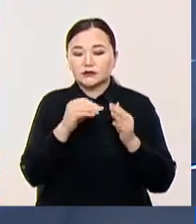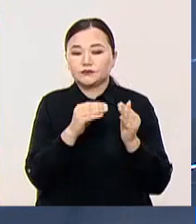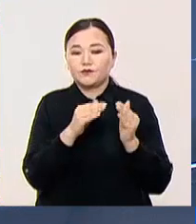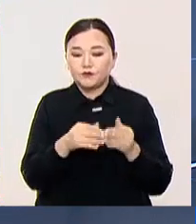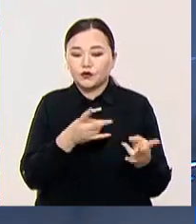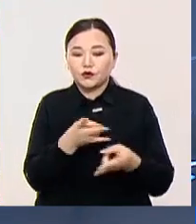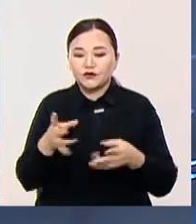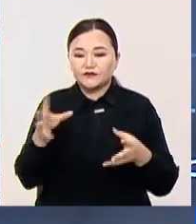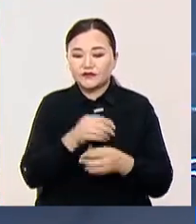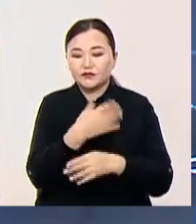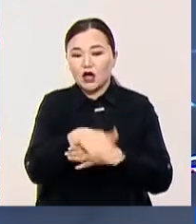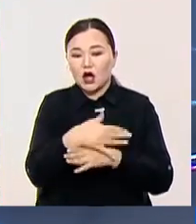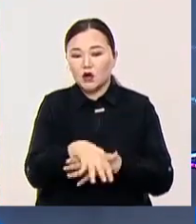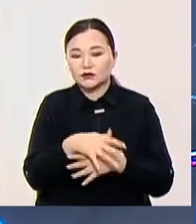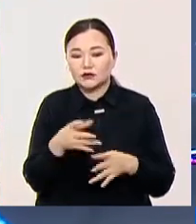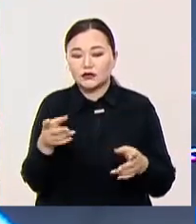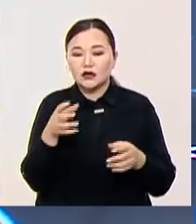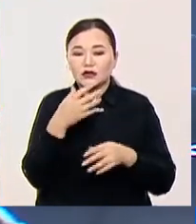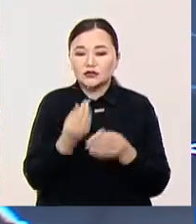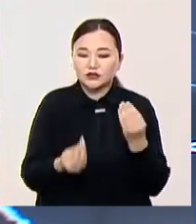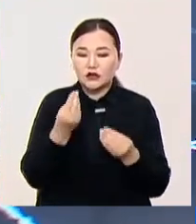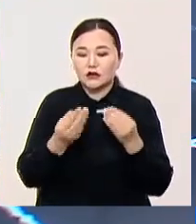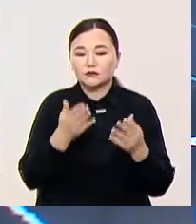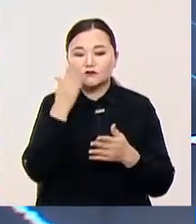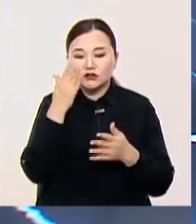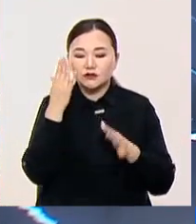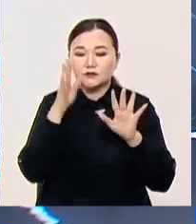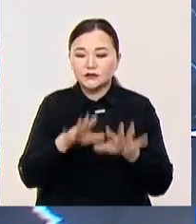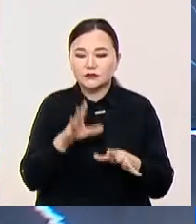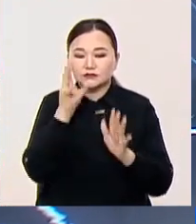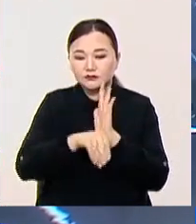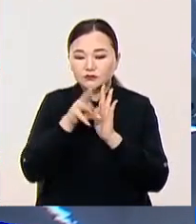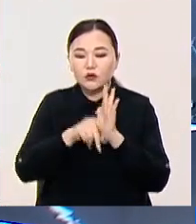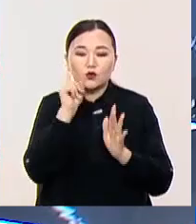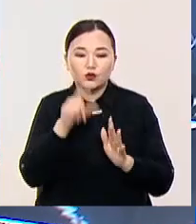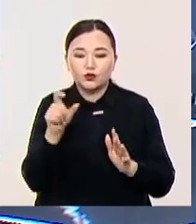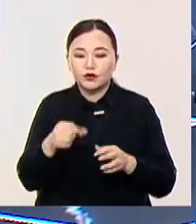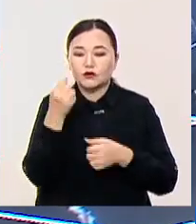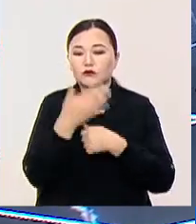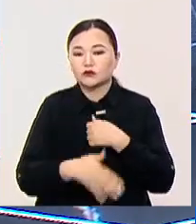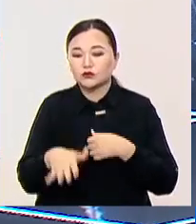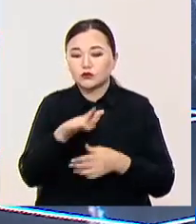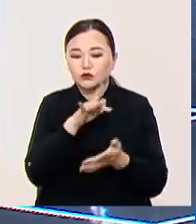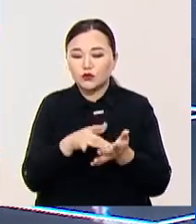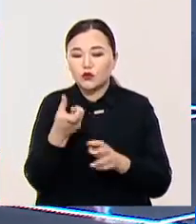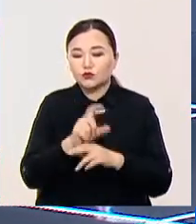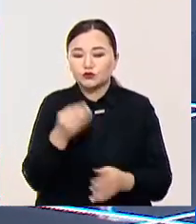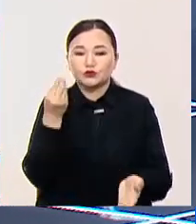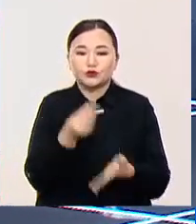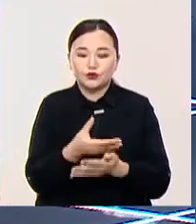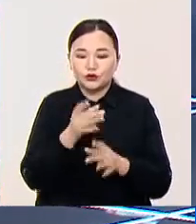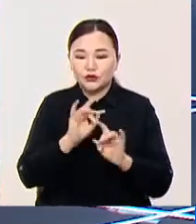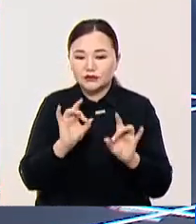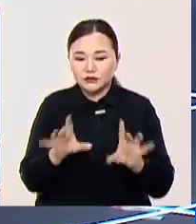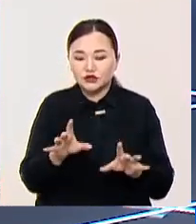мен далаға жайғасыпты. Күндіз балалар асыр салып ойнайтын алаңқайда түнелткен жастар мегаполисте бағалар тым шарықтап кеткенін